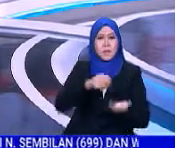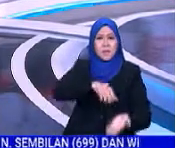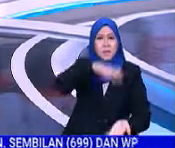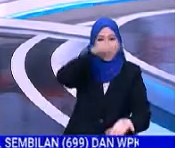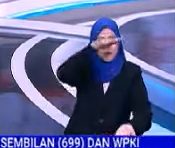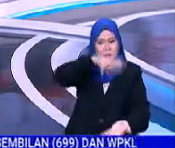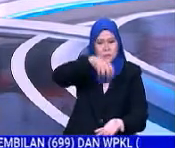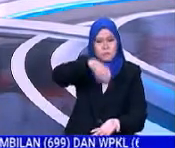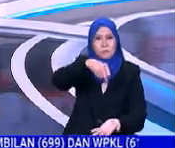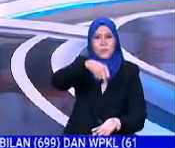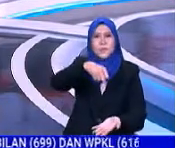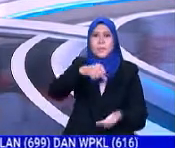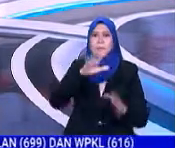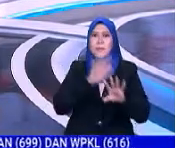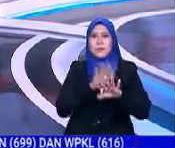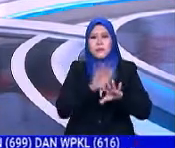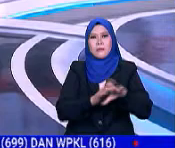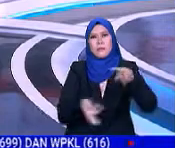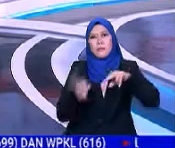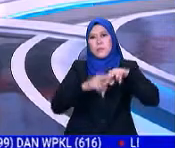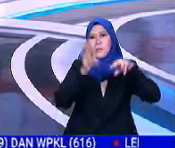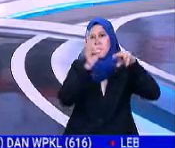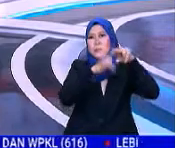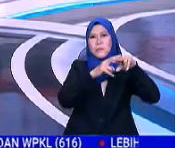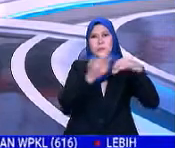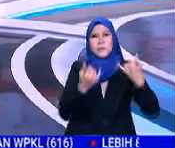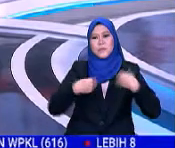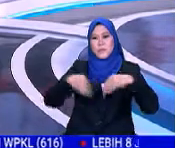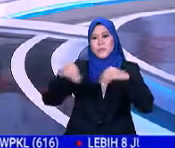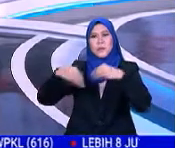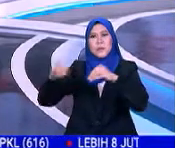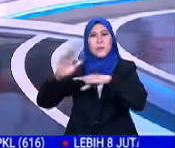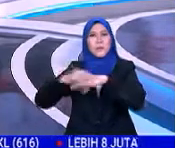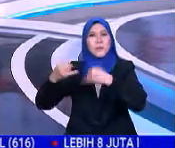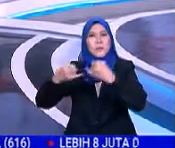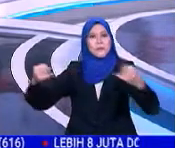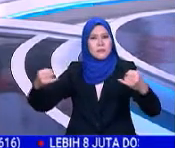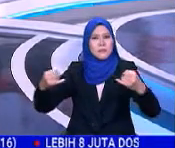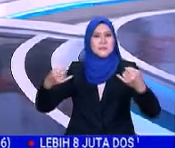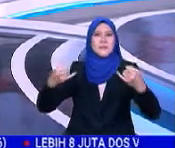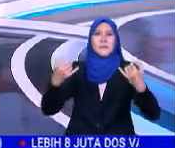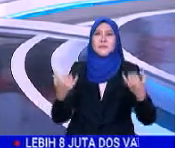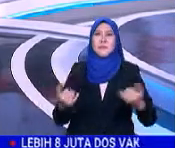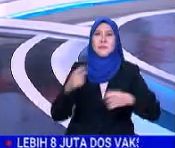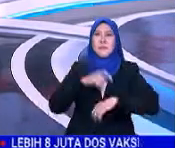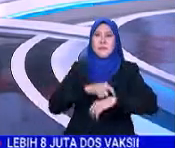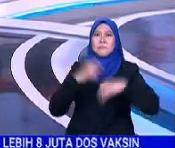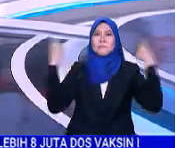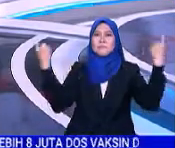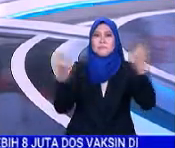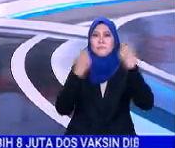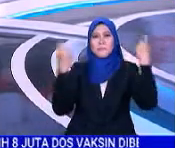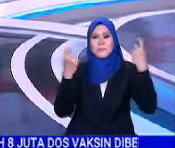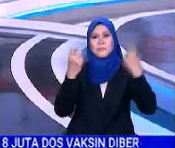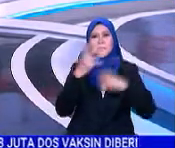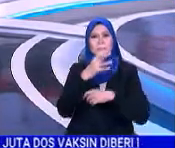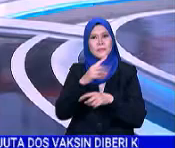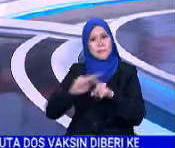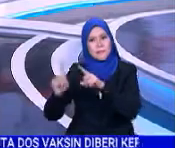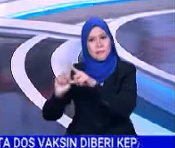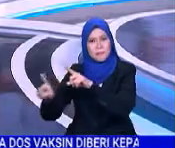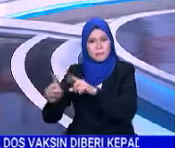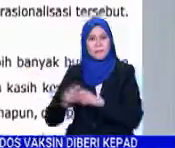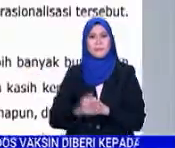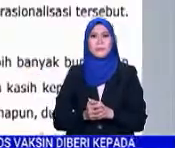lazimnya meningkat pada waktu-waktu tertentu didorong jualan khas oleh peruncit, musim perayaan dan seumpamanya. Dan